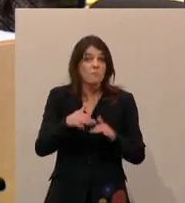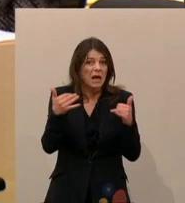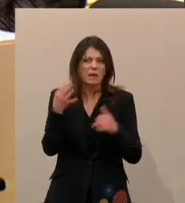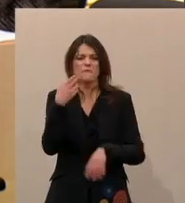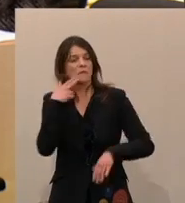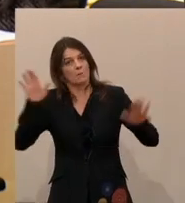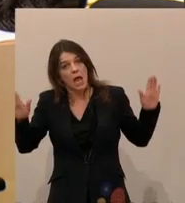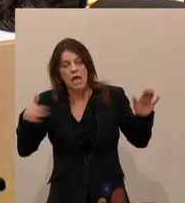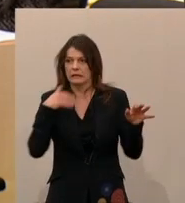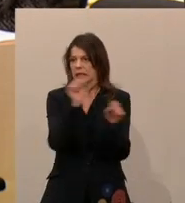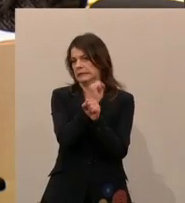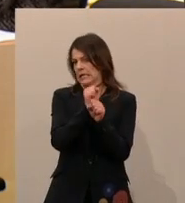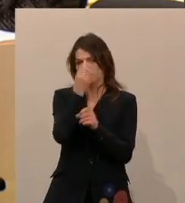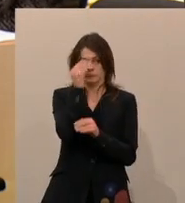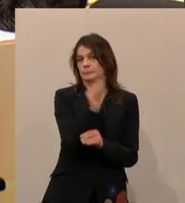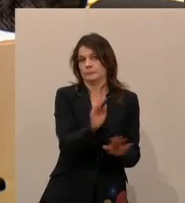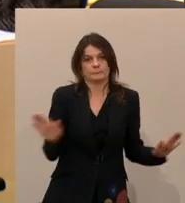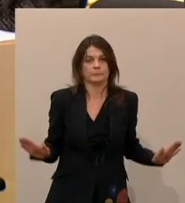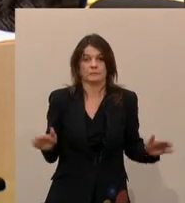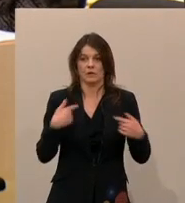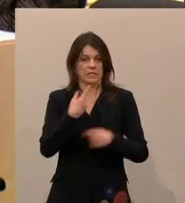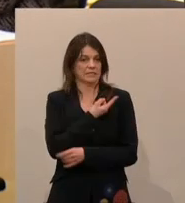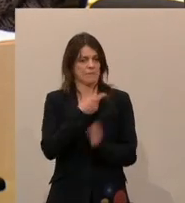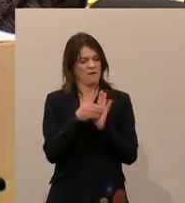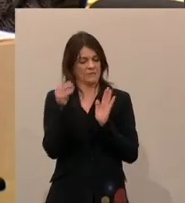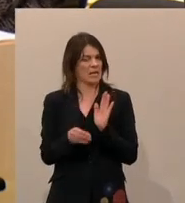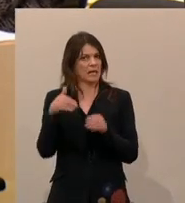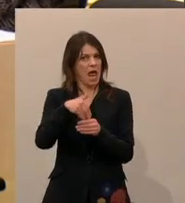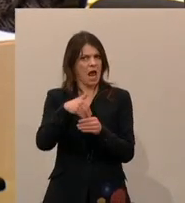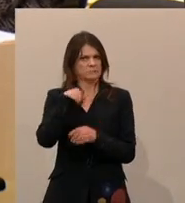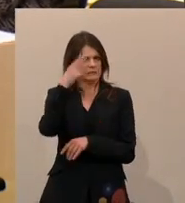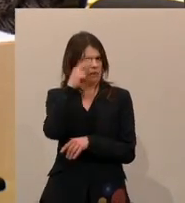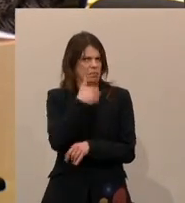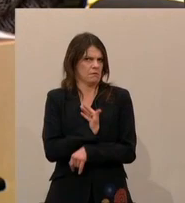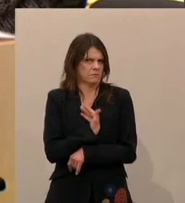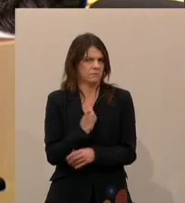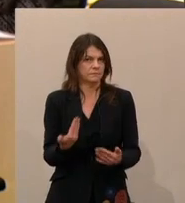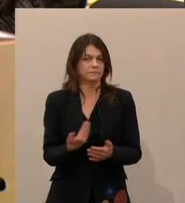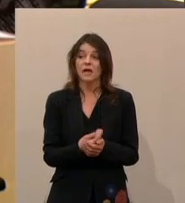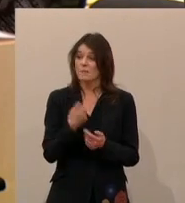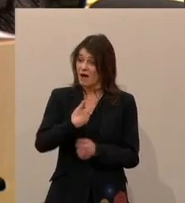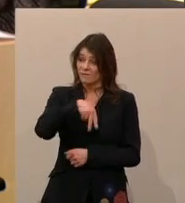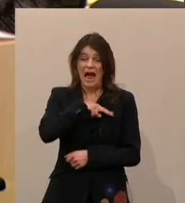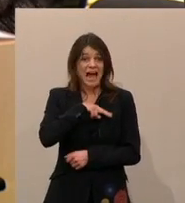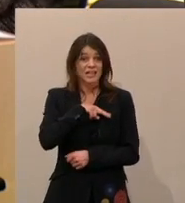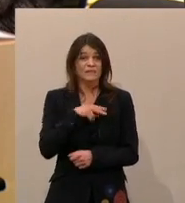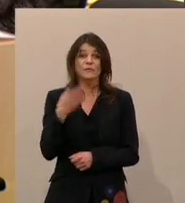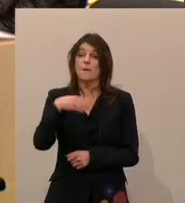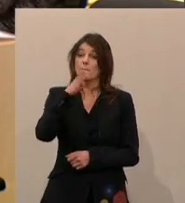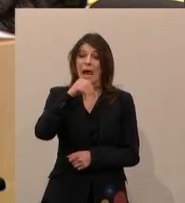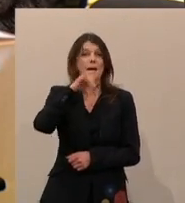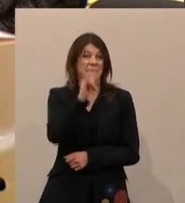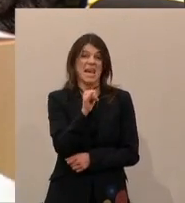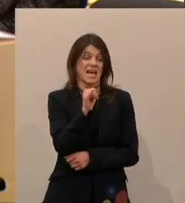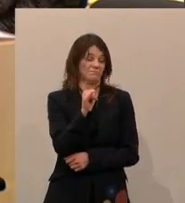Firma ist, das kann ich Ihnen nicht beantworten, weil ich die Vertragsgestaltung nicht kenne. Eine Verantwortlichkeit des BMI